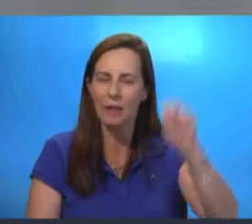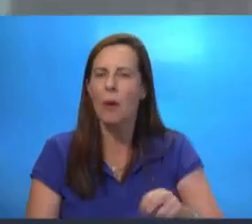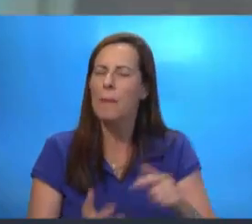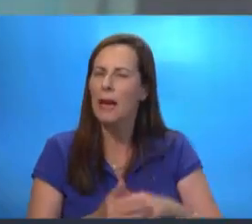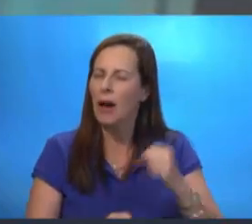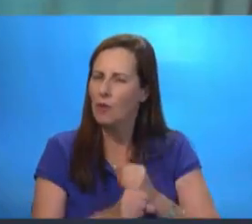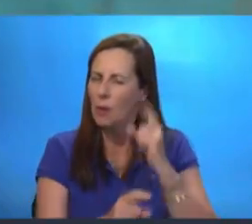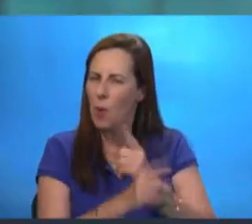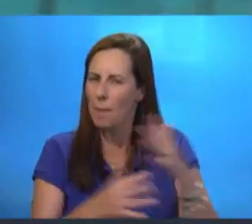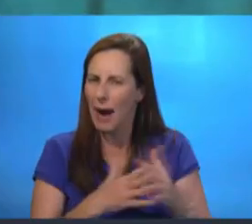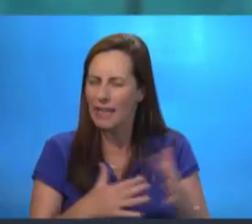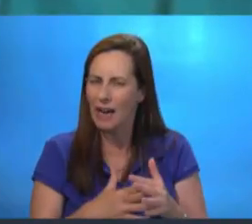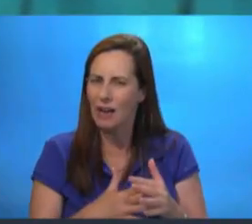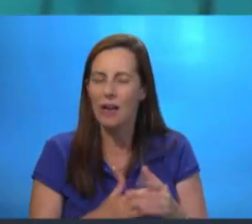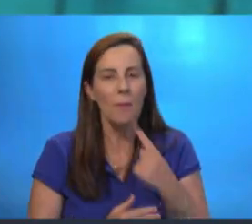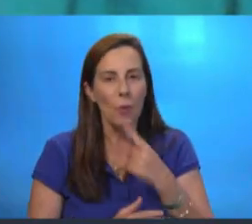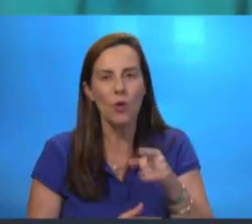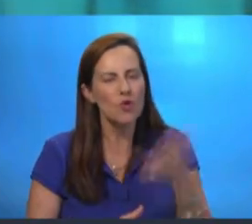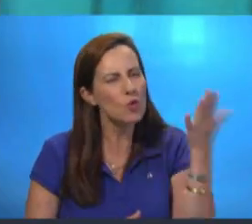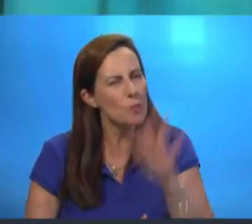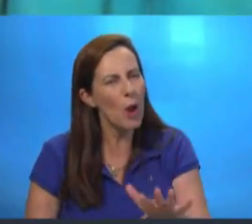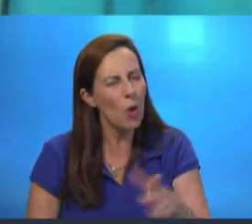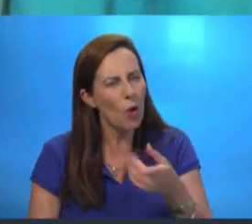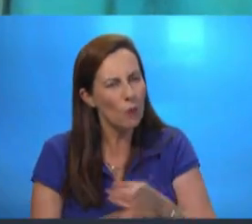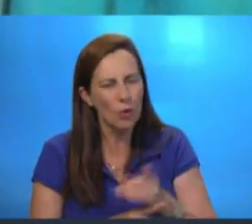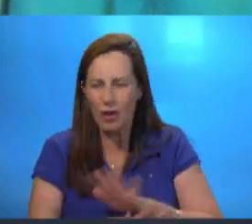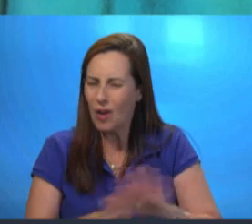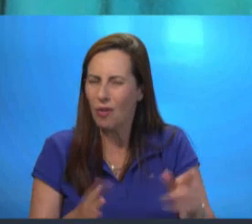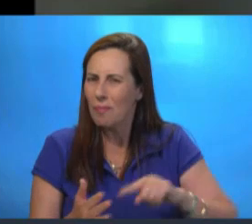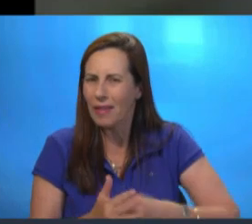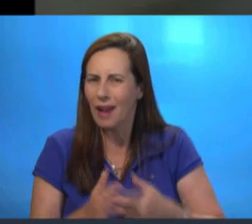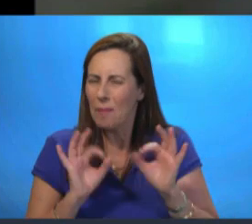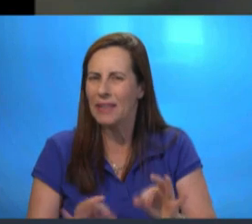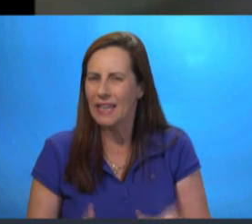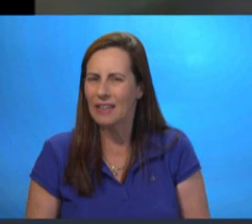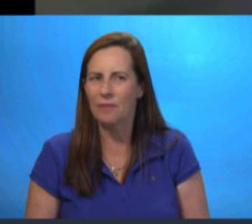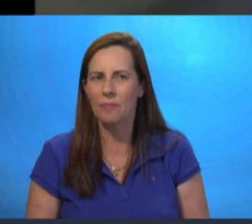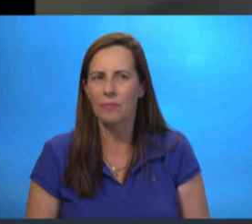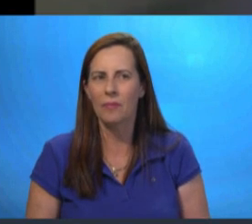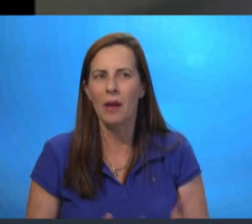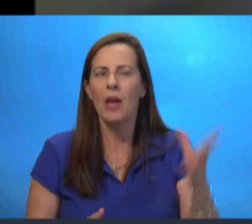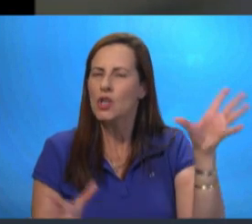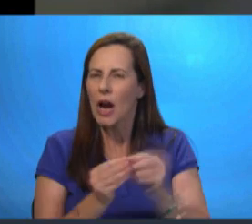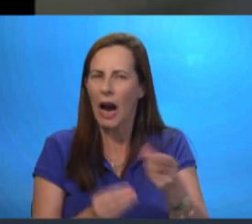מולן בחקירה, בטענה שהושפלו והוטרדו ללא תכלית חקירתית אמיתית. אלה